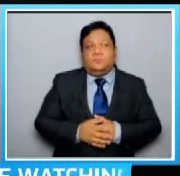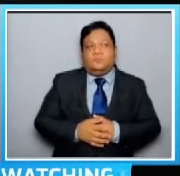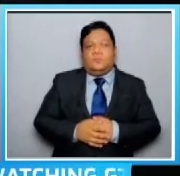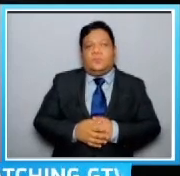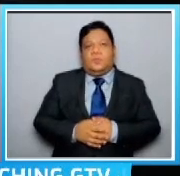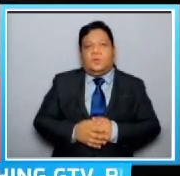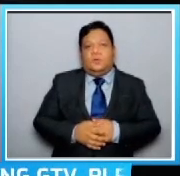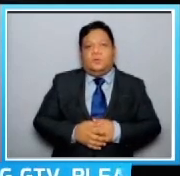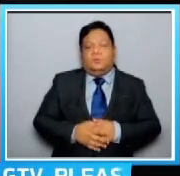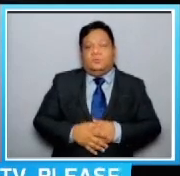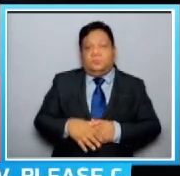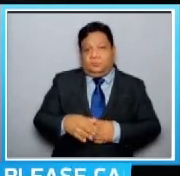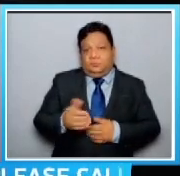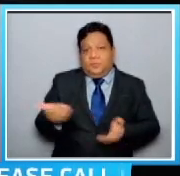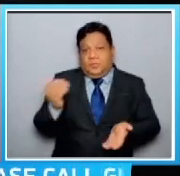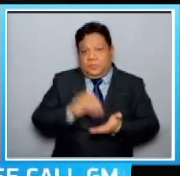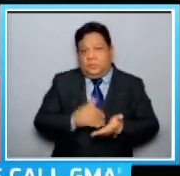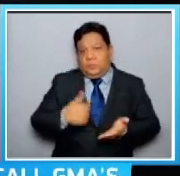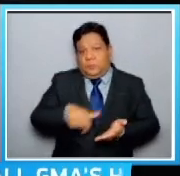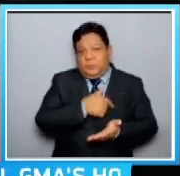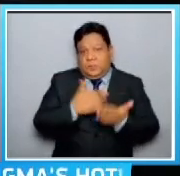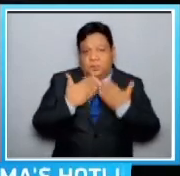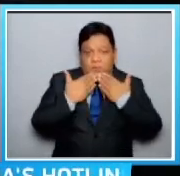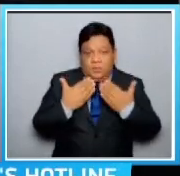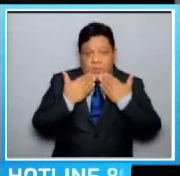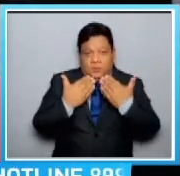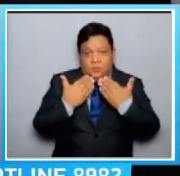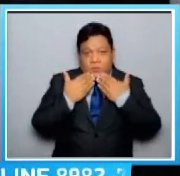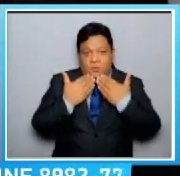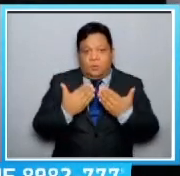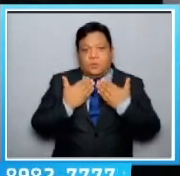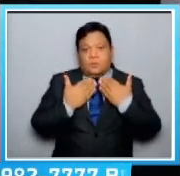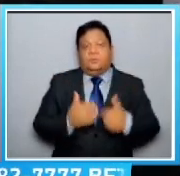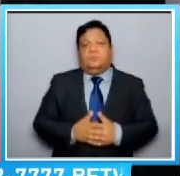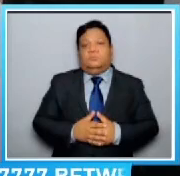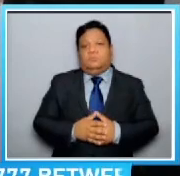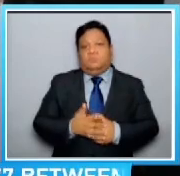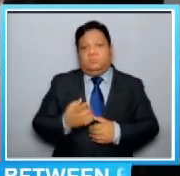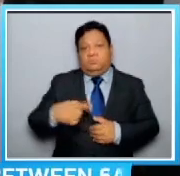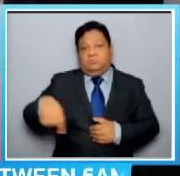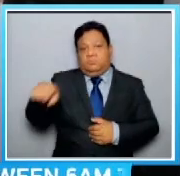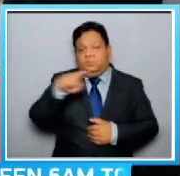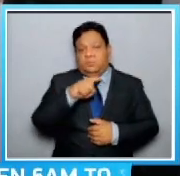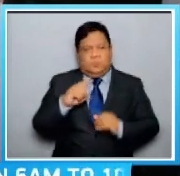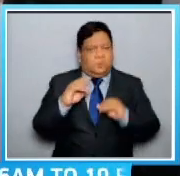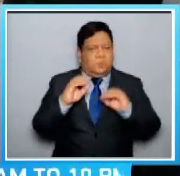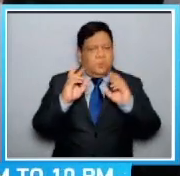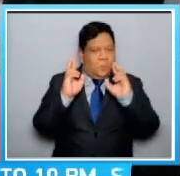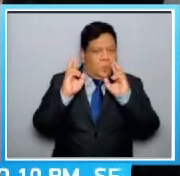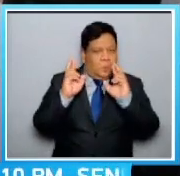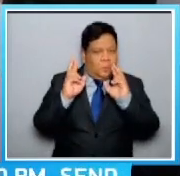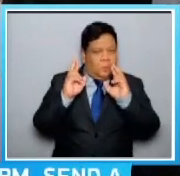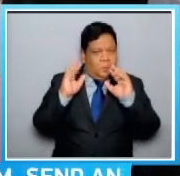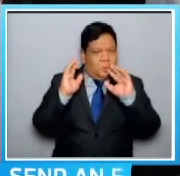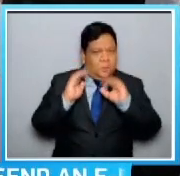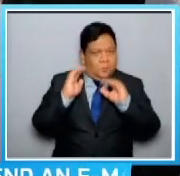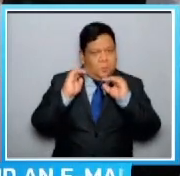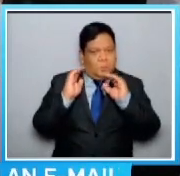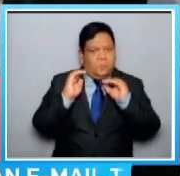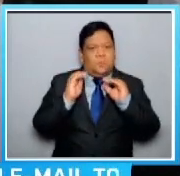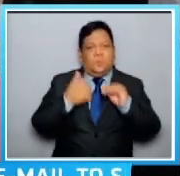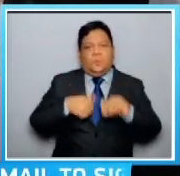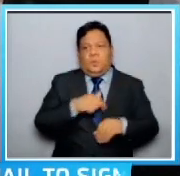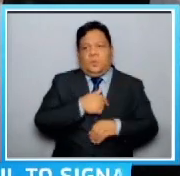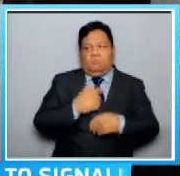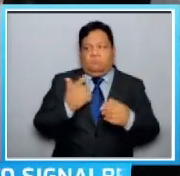muli nagpapasalamat kami sa mga nanonood. Sana po ay ating tutukan yung ating